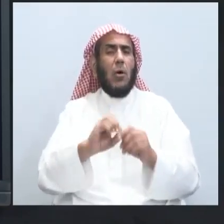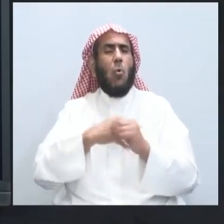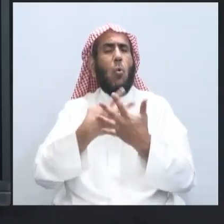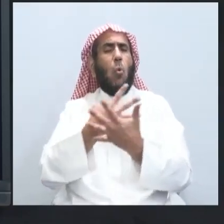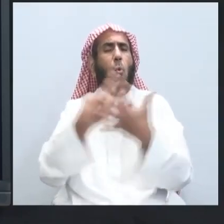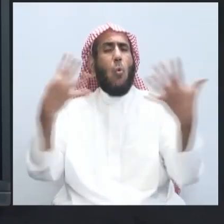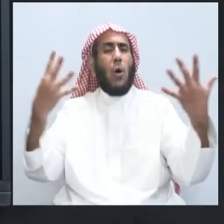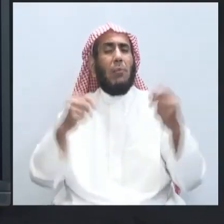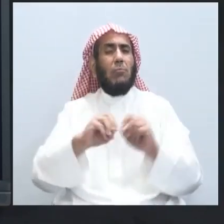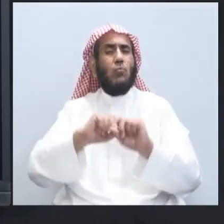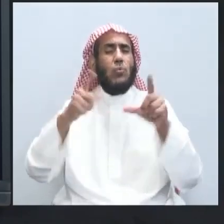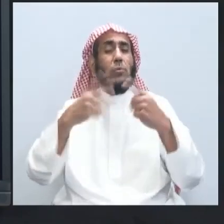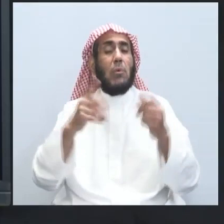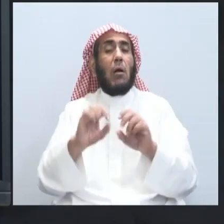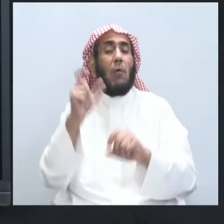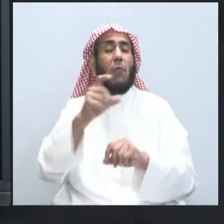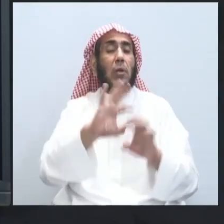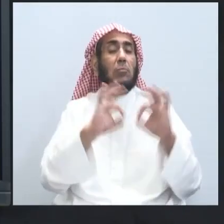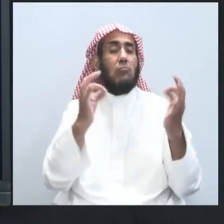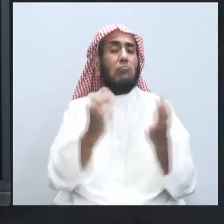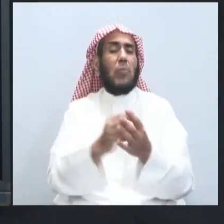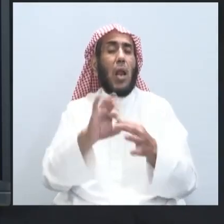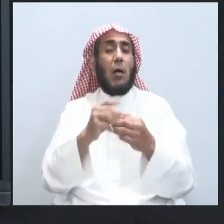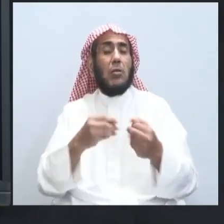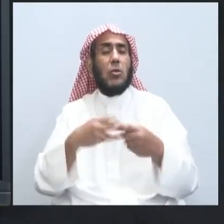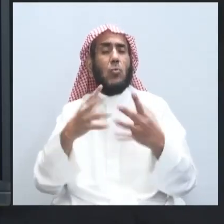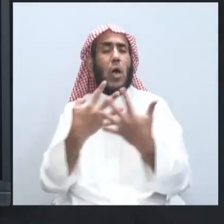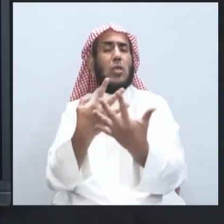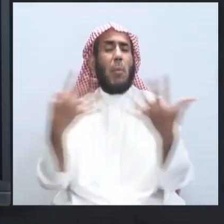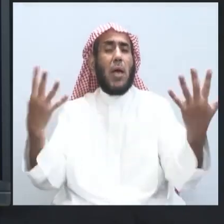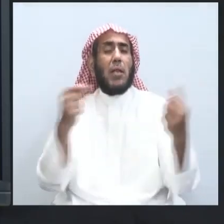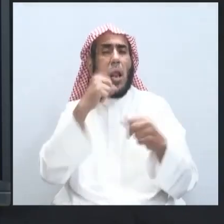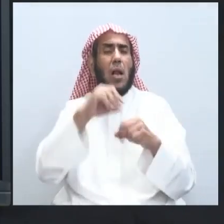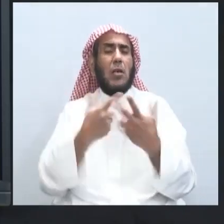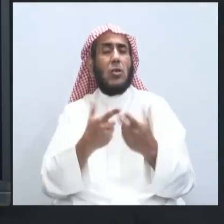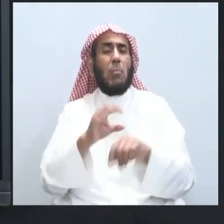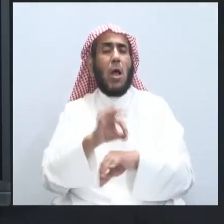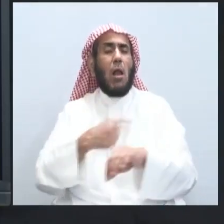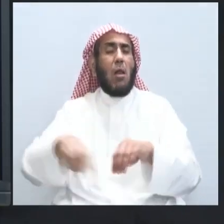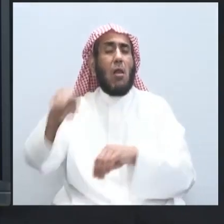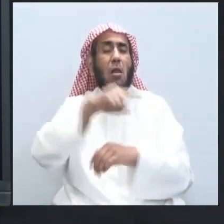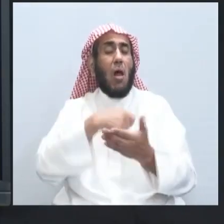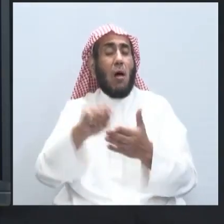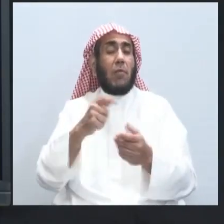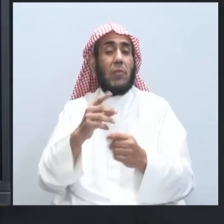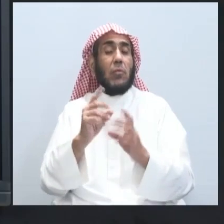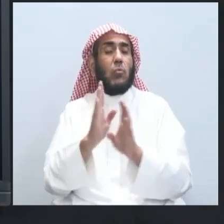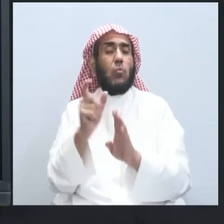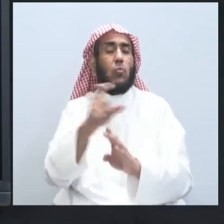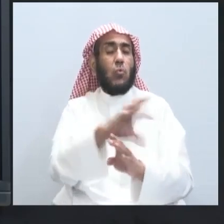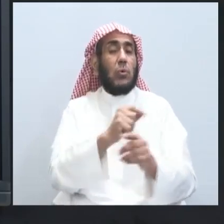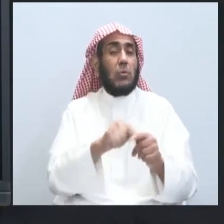للعامه لجميع افراد المجتمع ما يتعلق في التسويق الجماهيري اذا جميع الافراد الذين يكون في هذا المجتمع هم